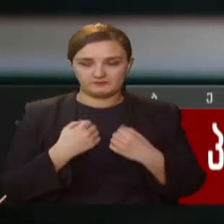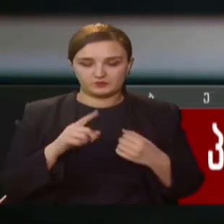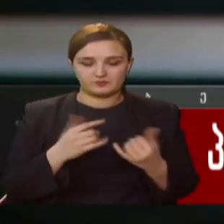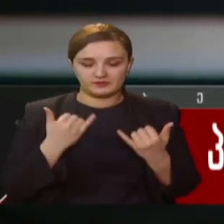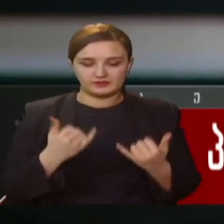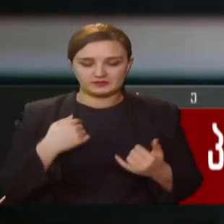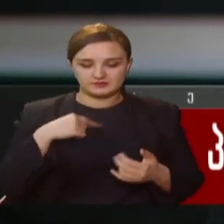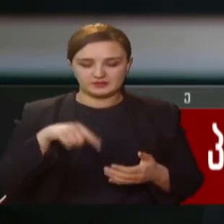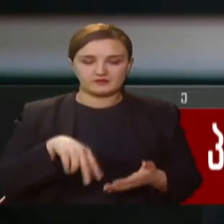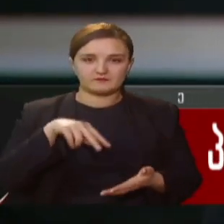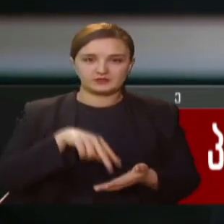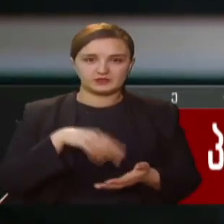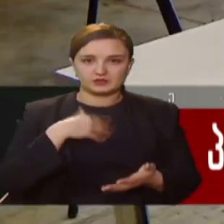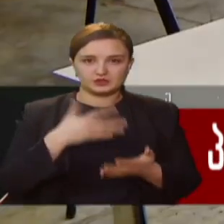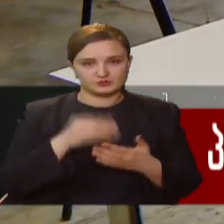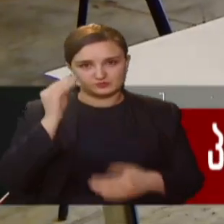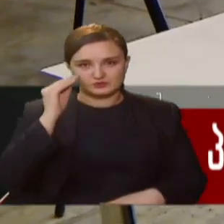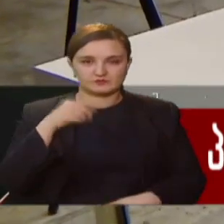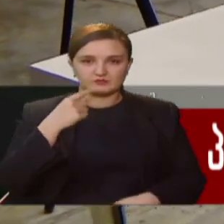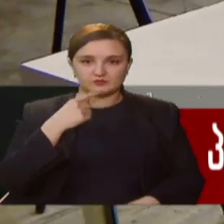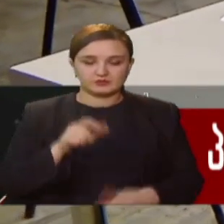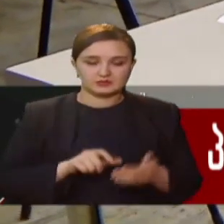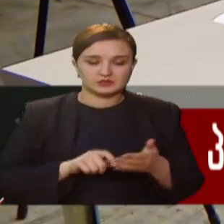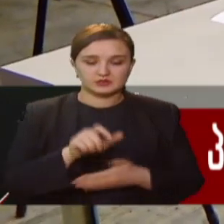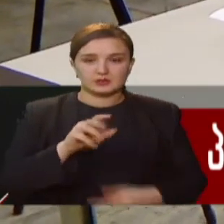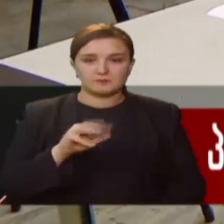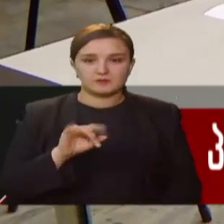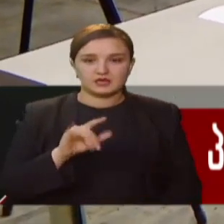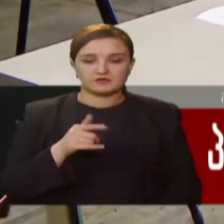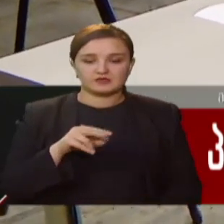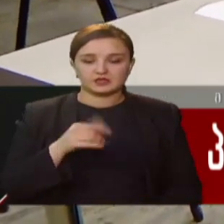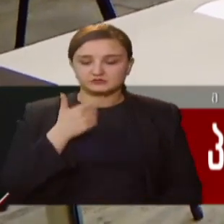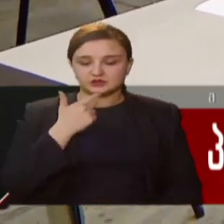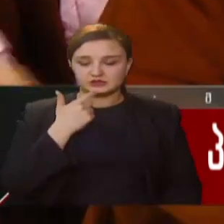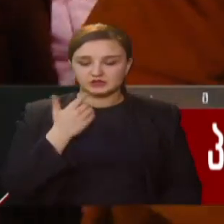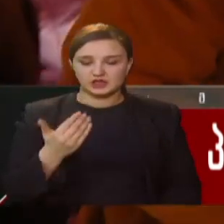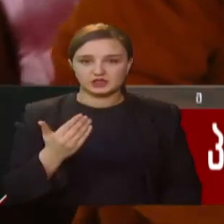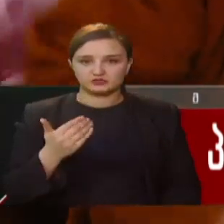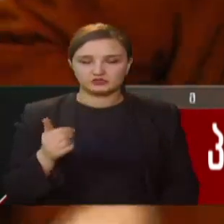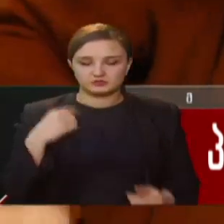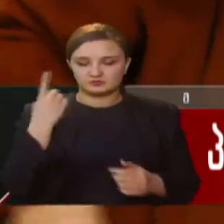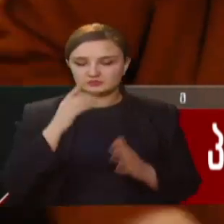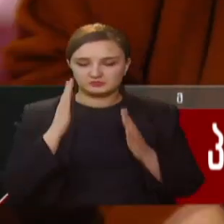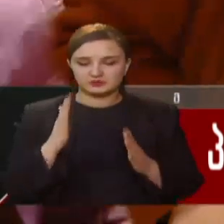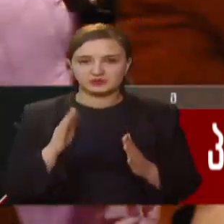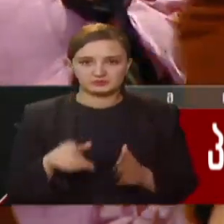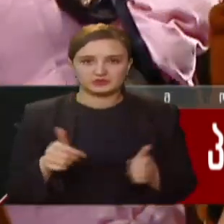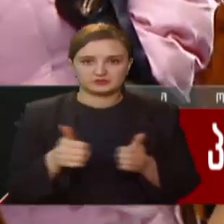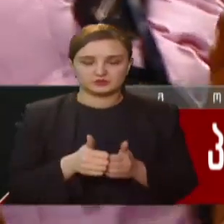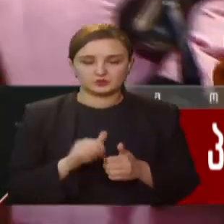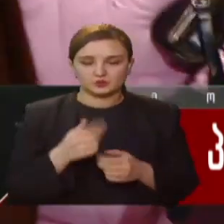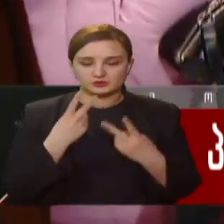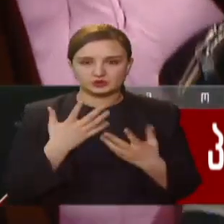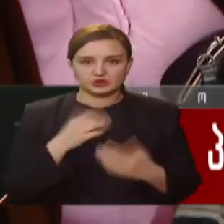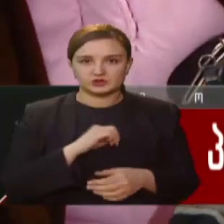აქ ვიდგე და ჩემ პოზიციას ვაფიქსირებდი. Გზა, რომლითაც მარგველაშვილმა სააკაშვილის მომხრეთა პირისპირ დგომის მორალური უფლება მოიპოვა, როგორც